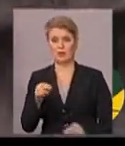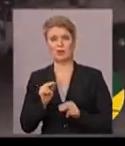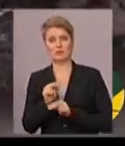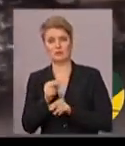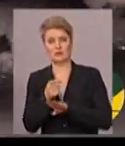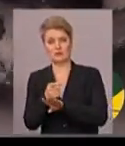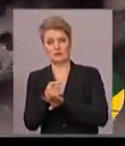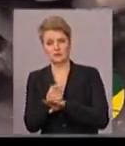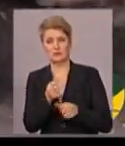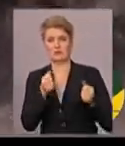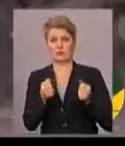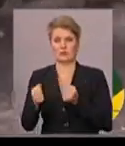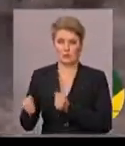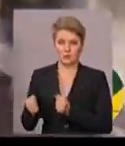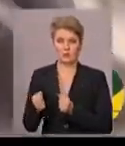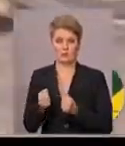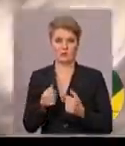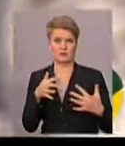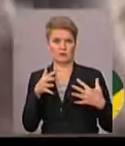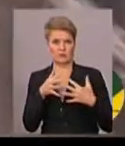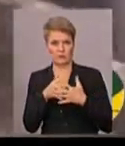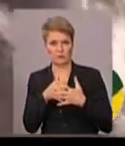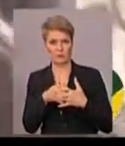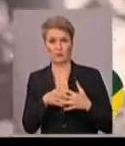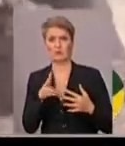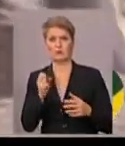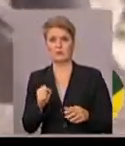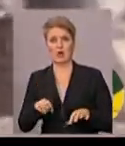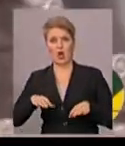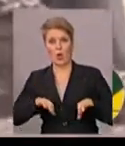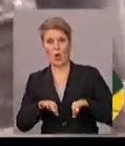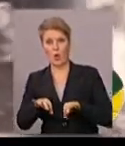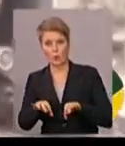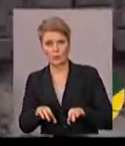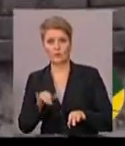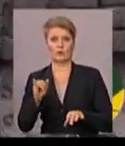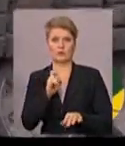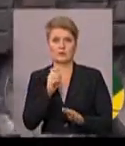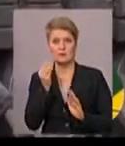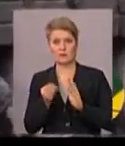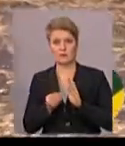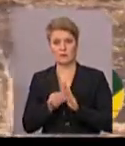та кулеметів, вчаться вести бій на ходу бойової машини, а також із позицій.